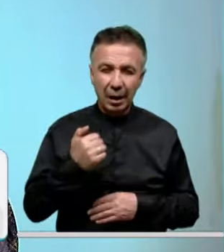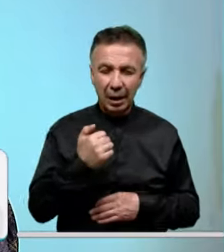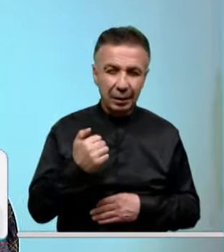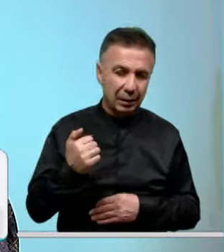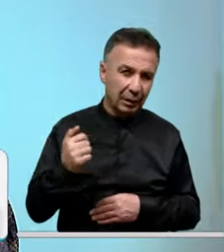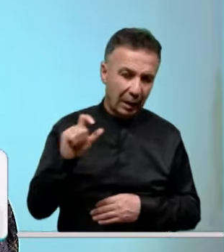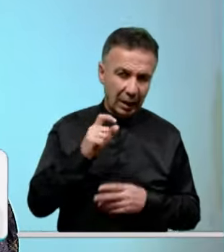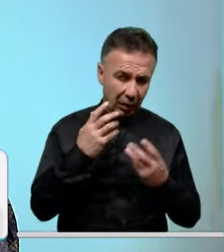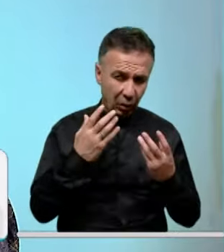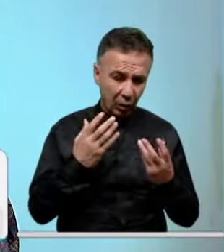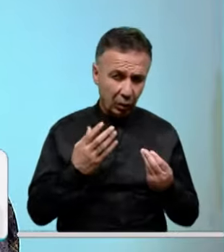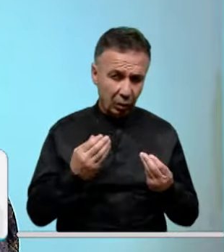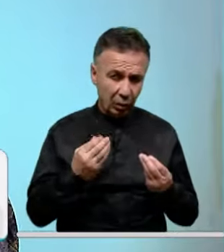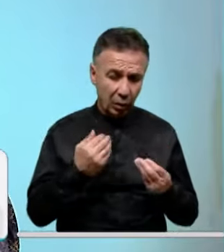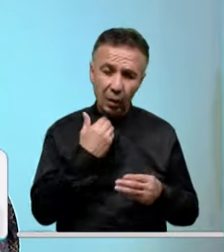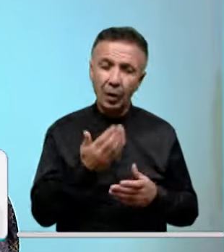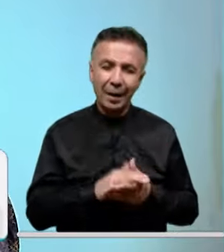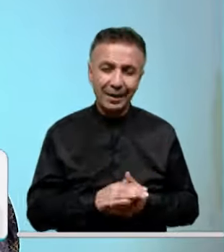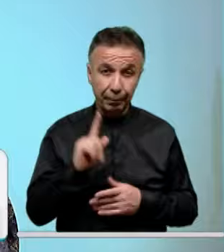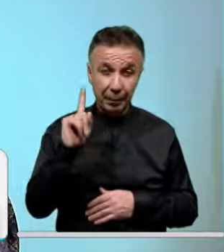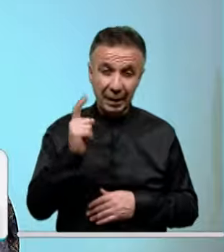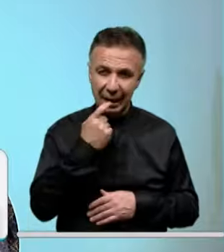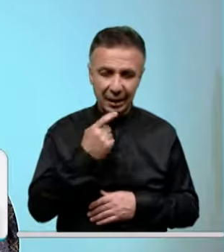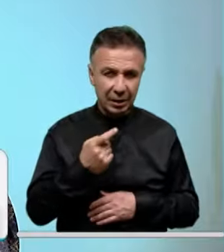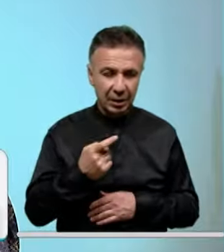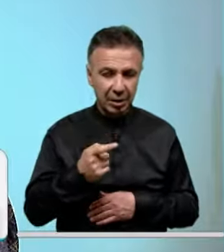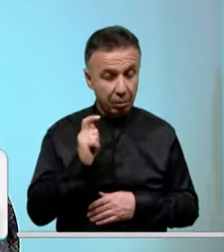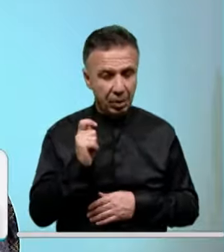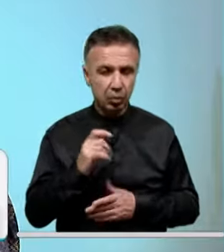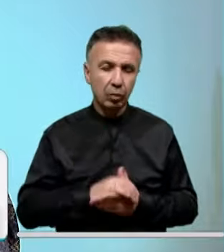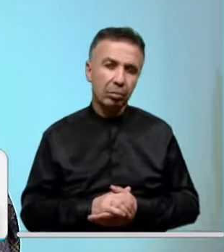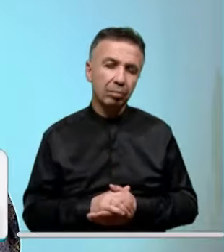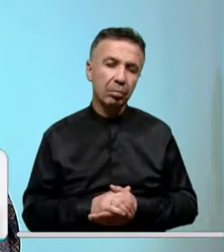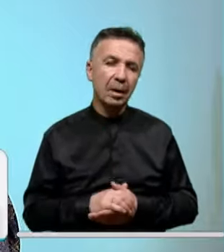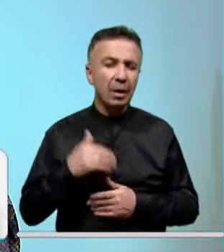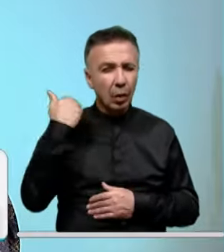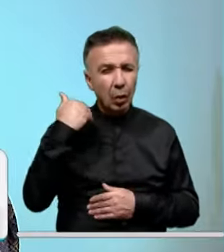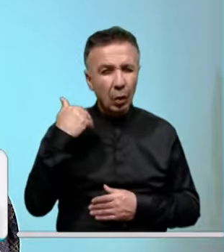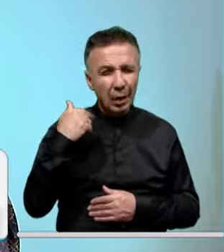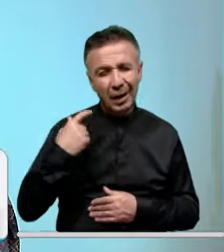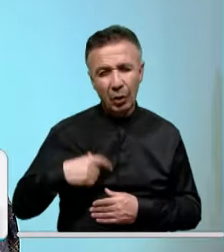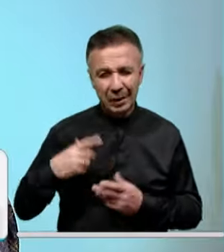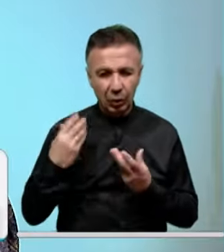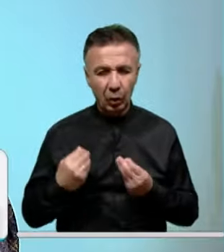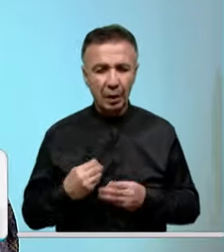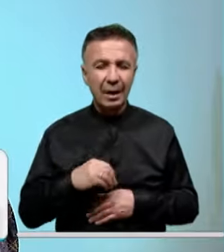yaş esastır. Koyuna özel bir hükümdür bu. Keçilerde bir yaş.